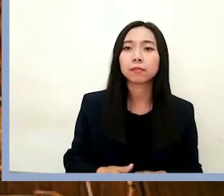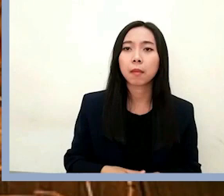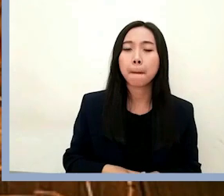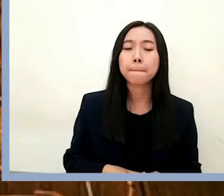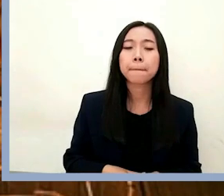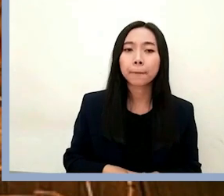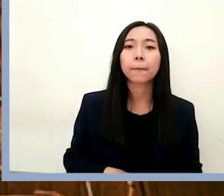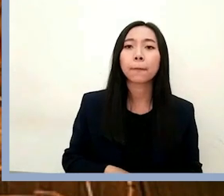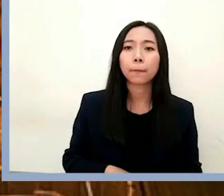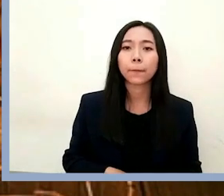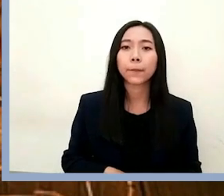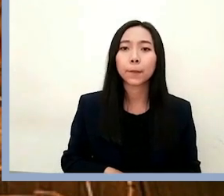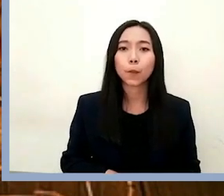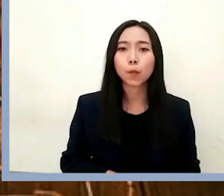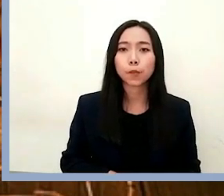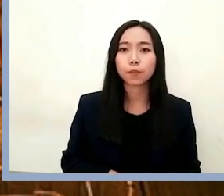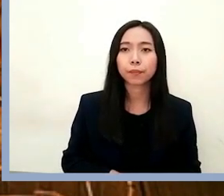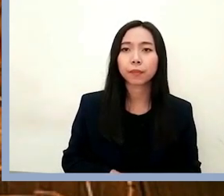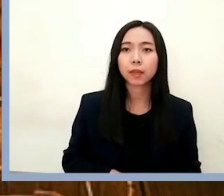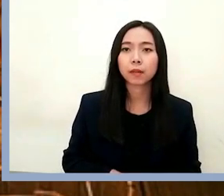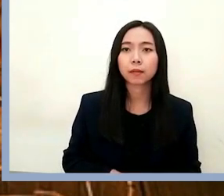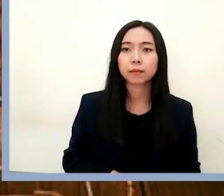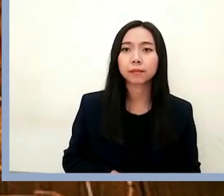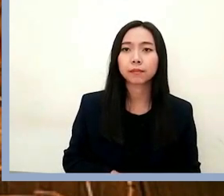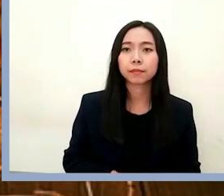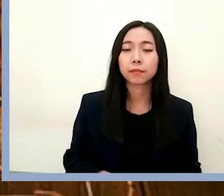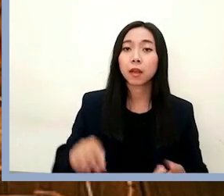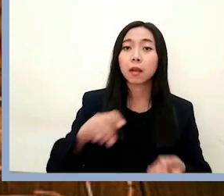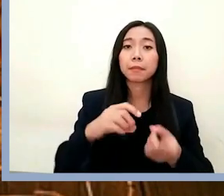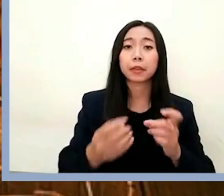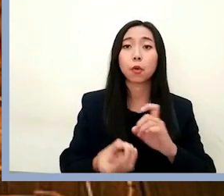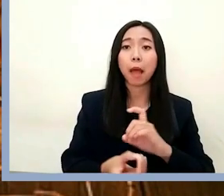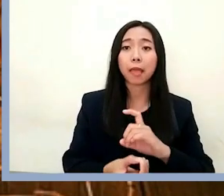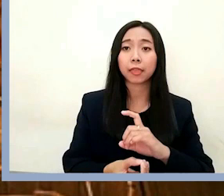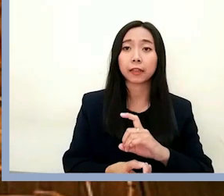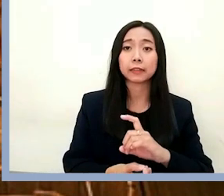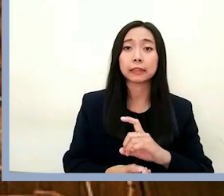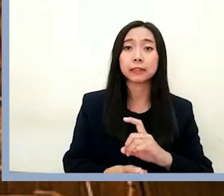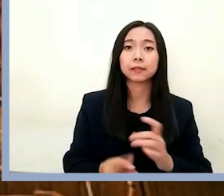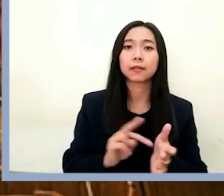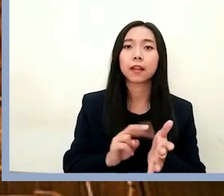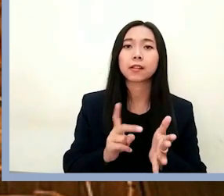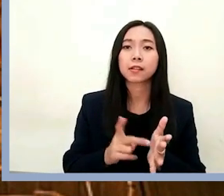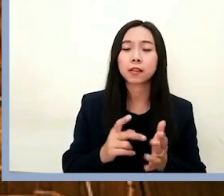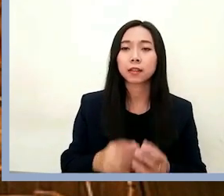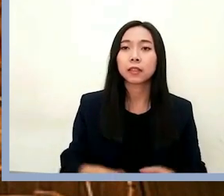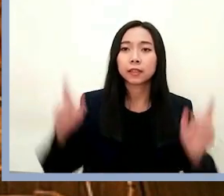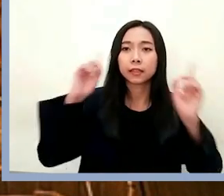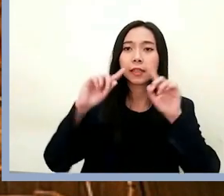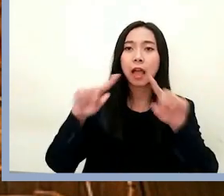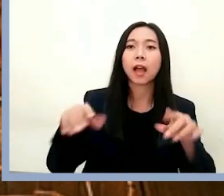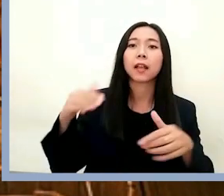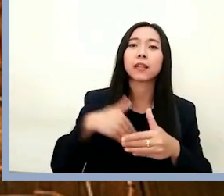rampas pertobatan barulah bermakna apabila dinyatakan dalam